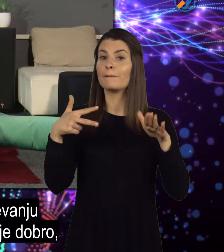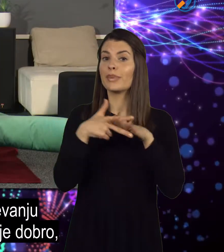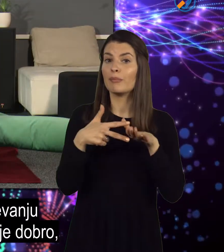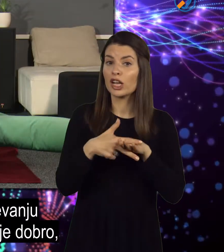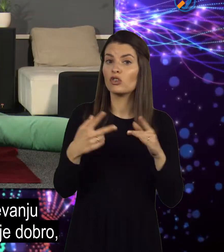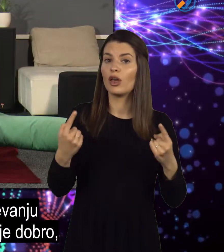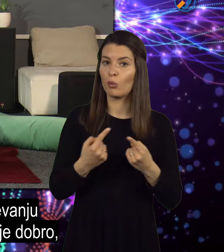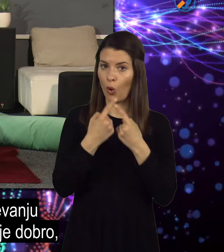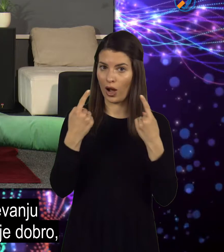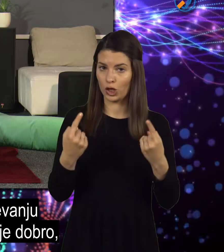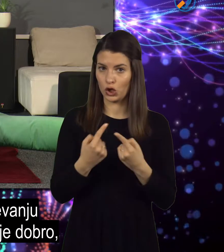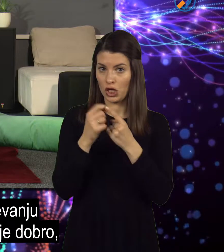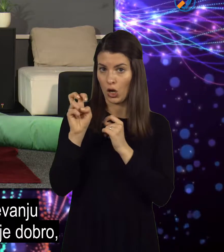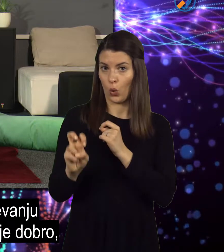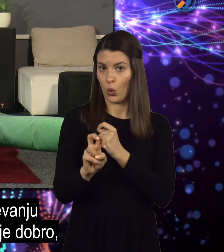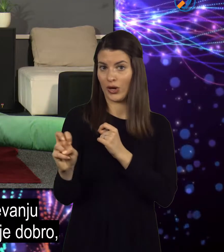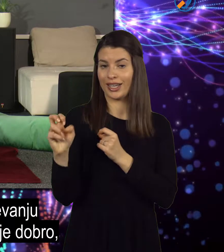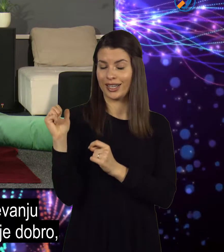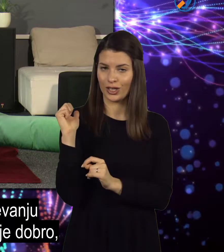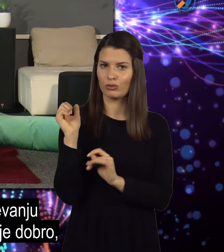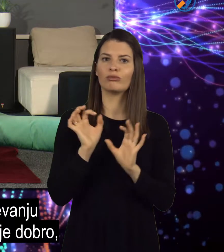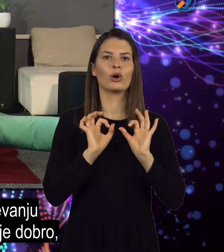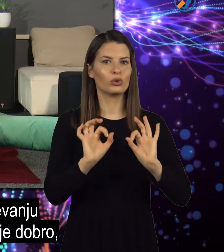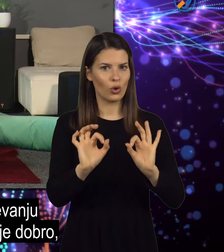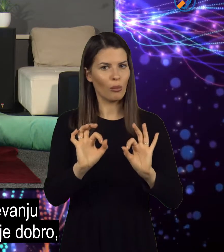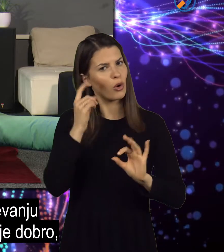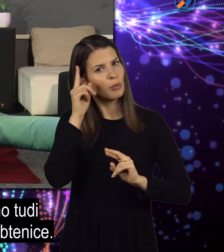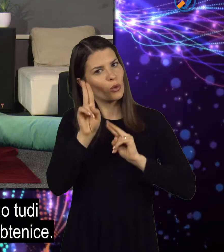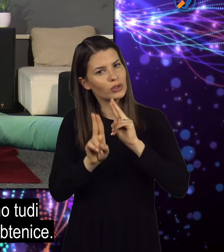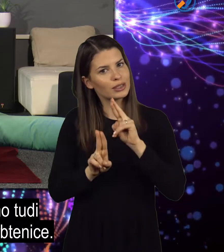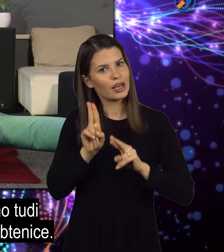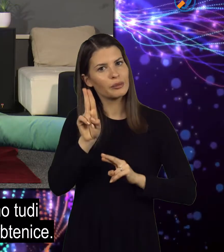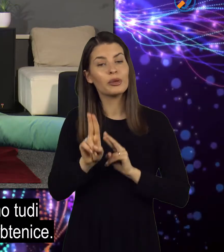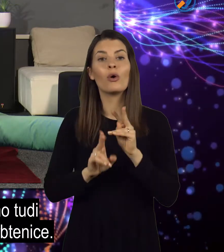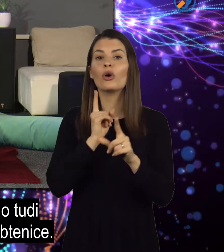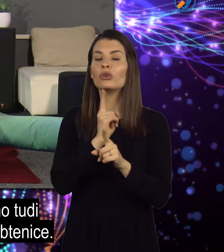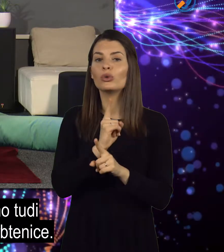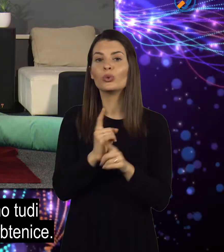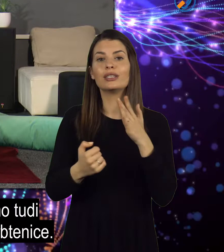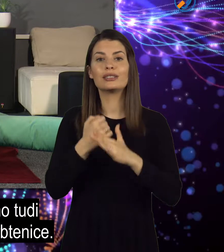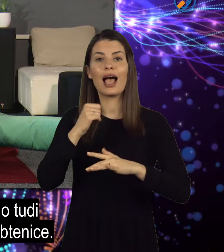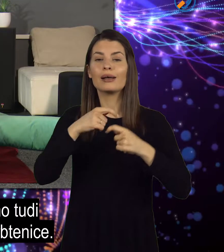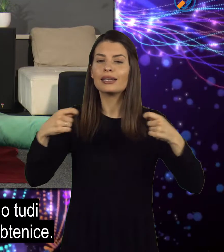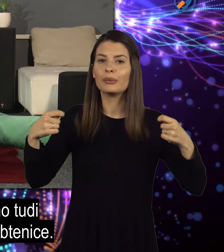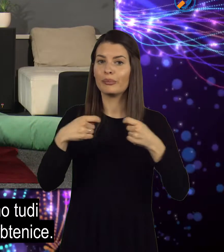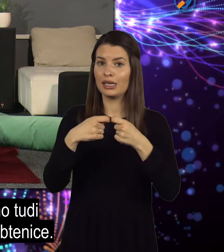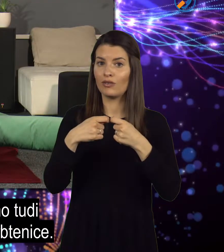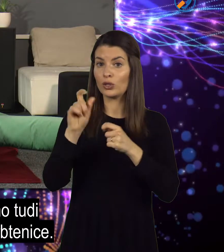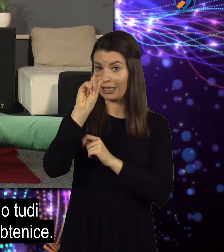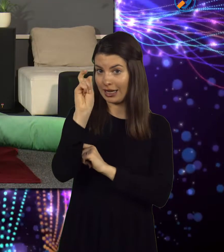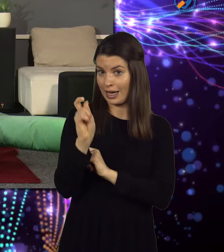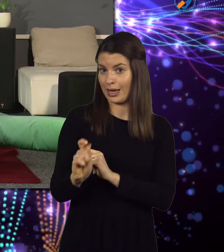Torej, pri preprečevanju bolečin v križu je dobro, da poskrbimo tudi za